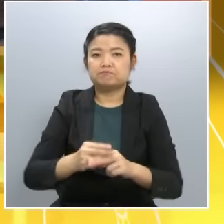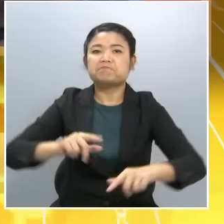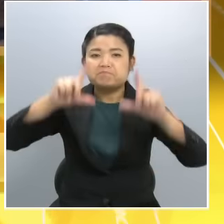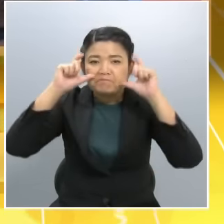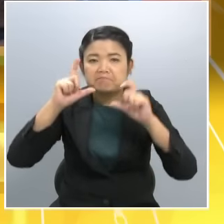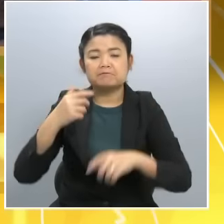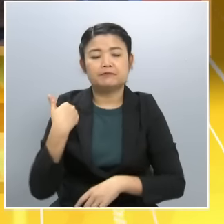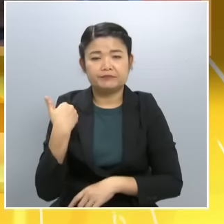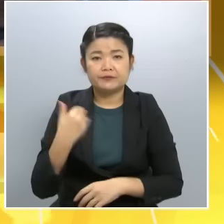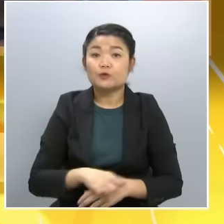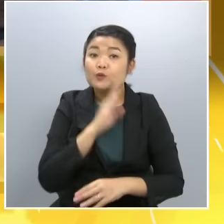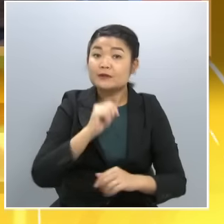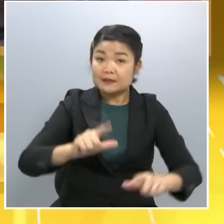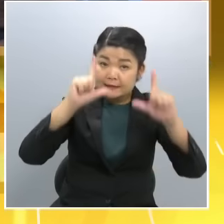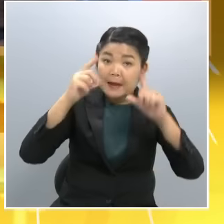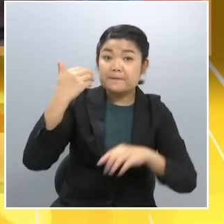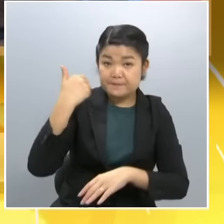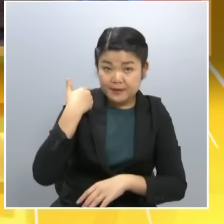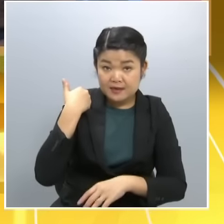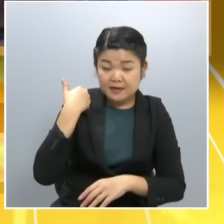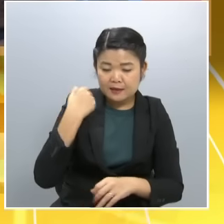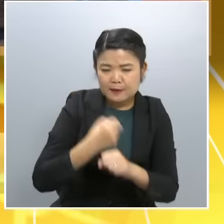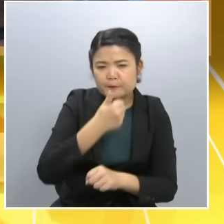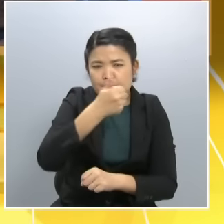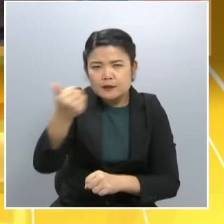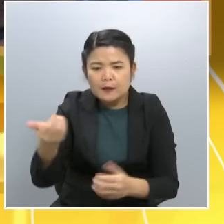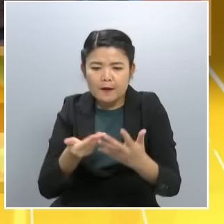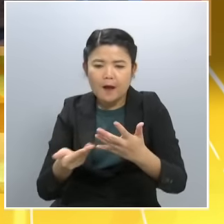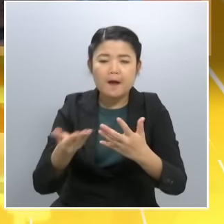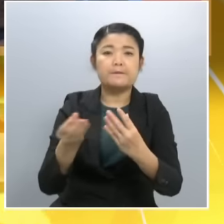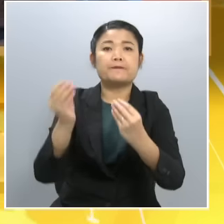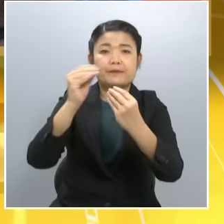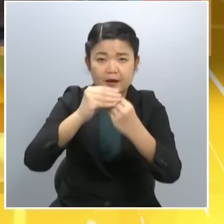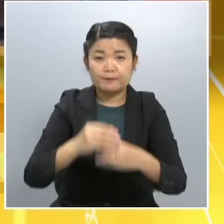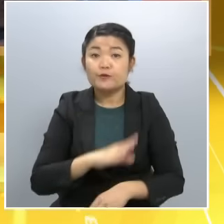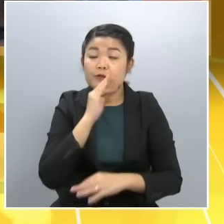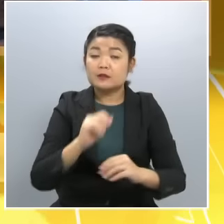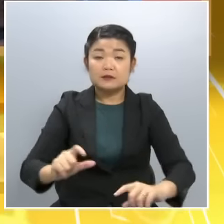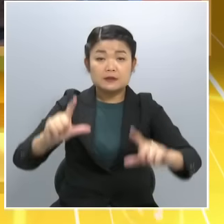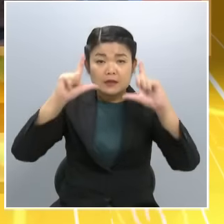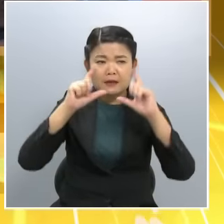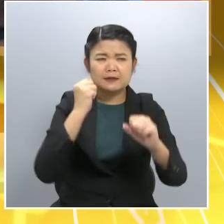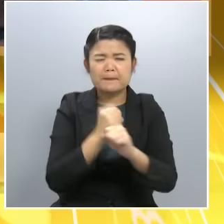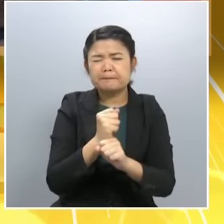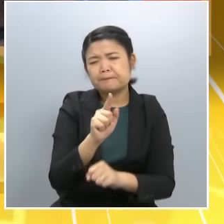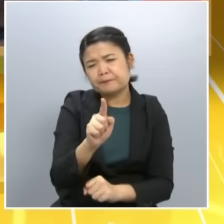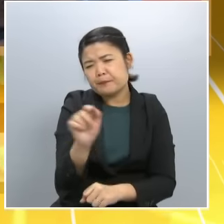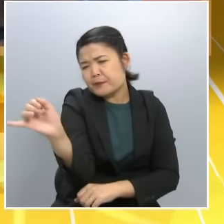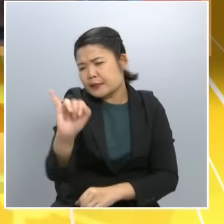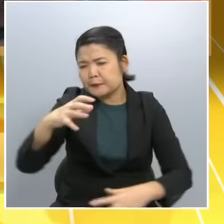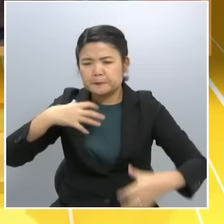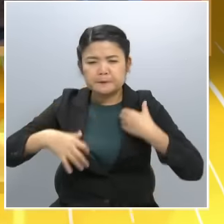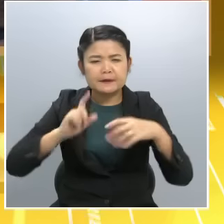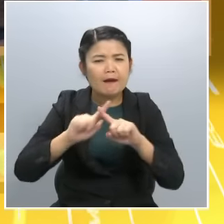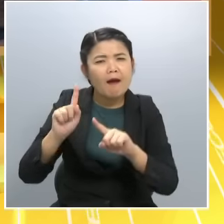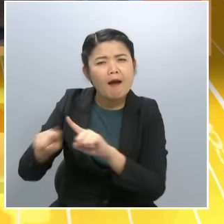ครับเพราะฉะนั้นถ้าเรามีชื่อเสียงต้องต่อยอดไปสู่สิ่งที่ดีงามลำเลิศครับไม่ใช่มีชื่อเสียงแล้วก็ต่อยอดไปหาความเดือดร้อน